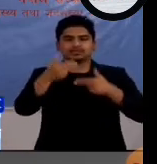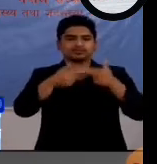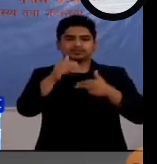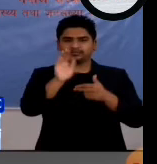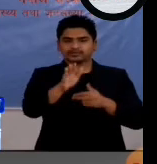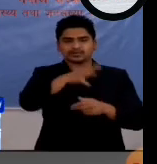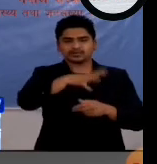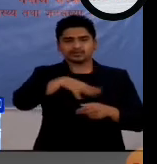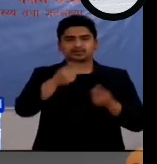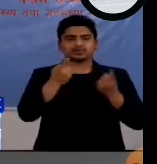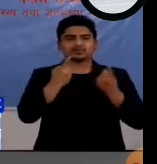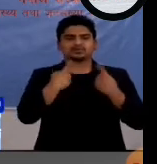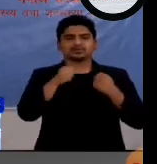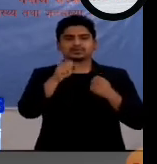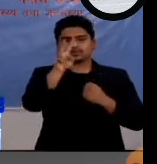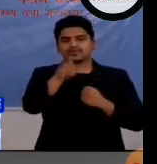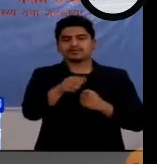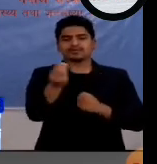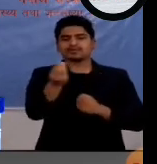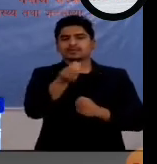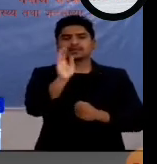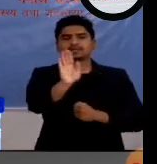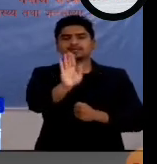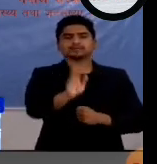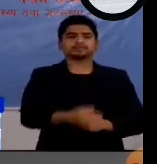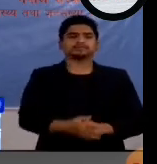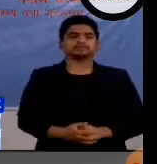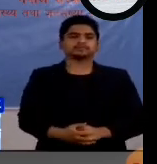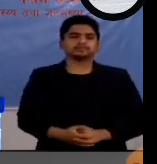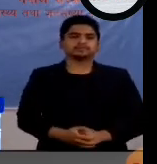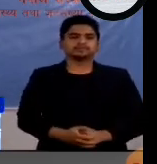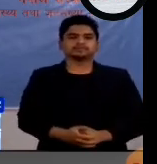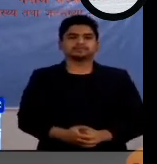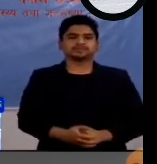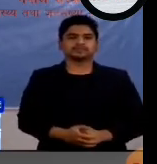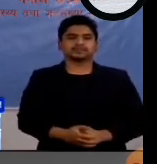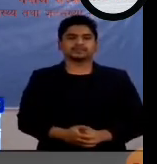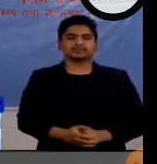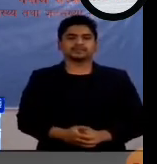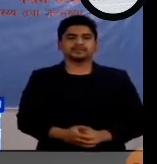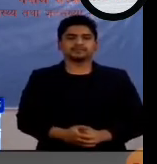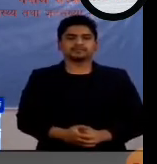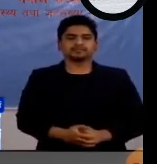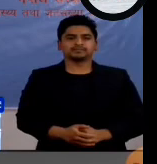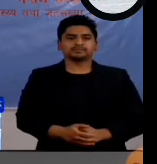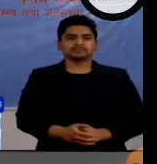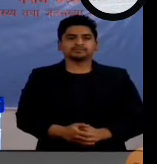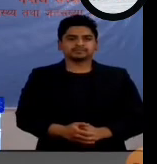भइरहेको छ। सबैको स्वास्थ्य स्थिति सामान्य रहेको छ।